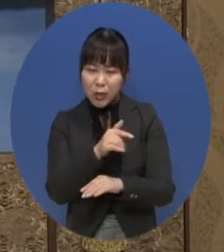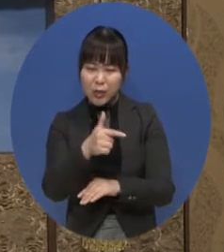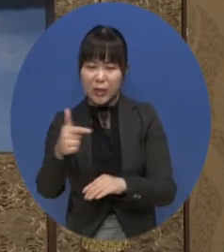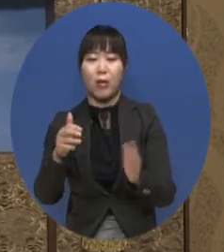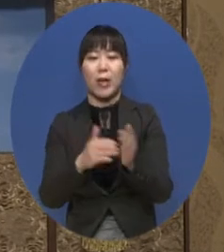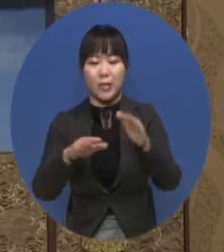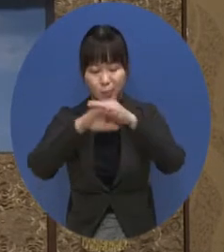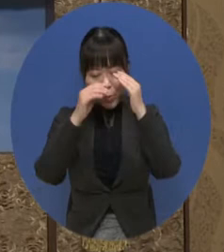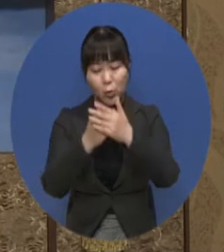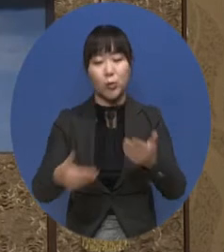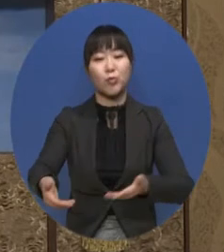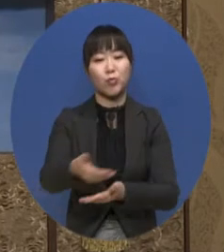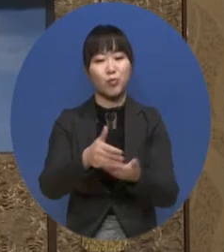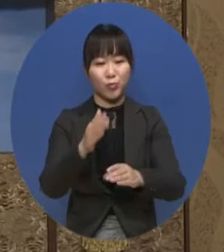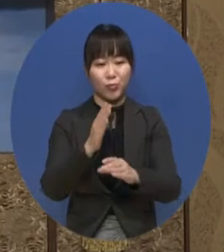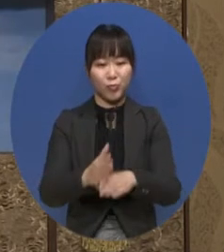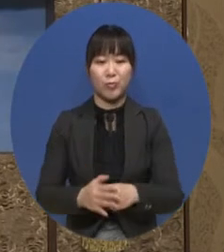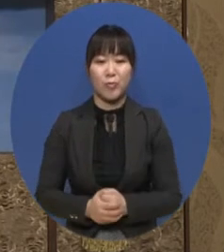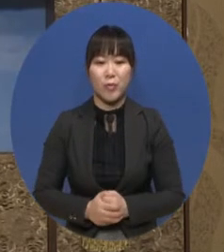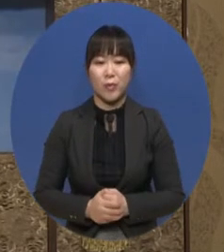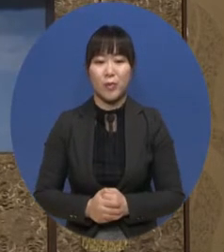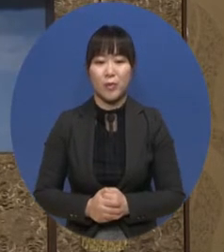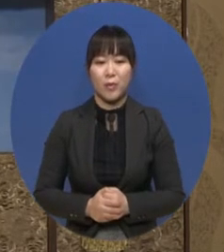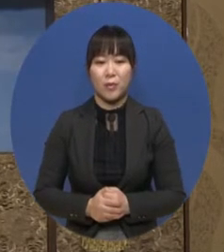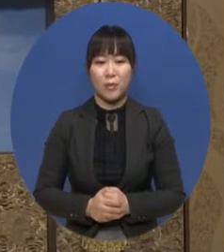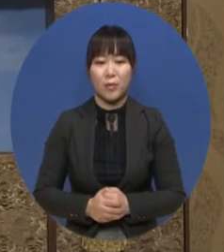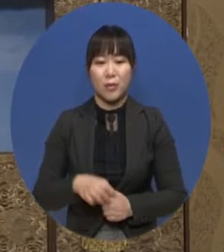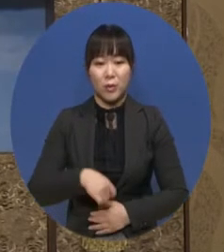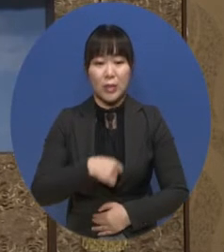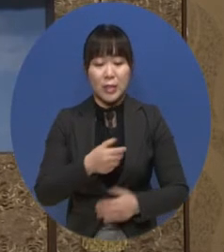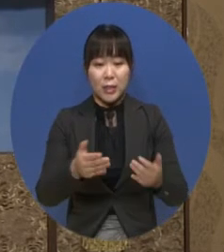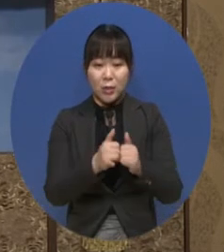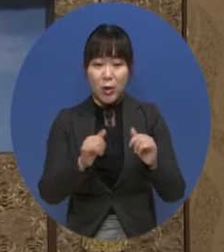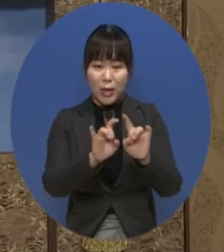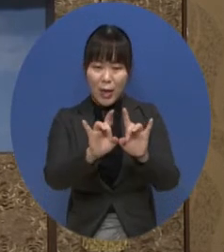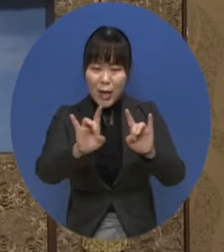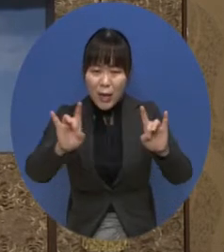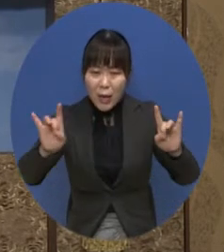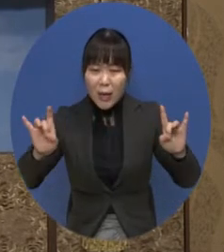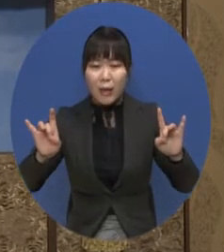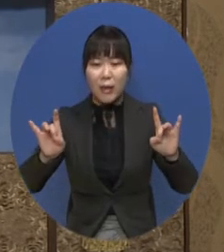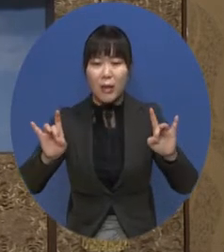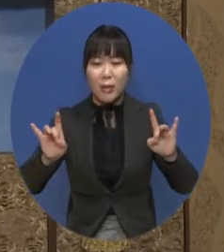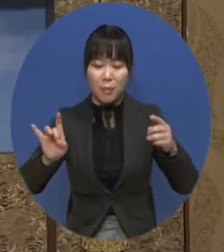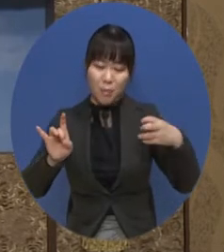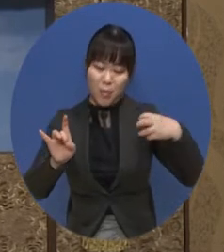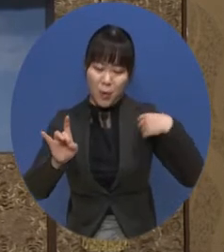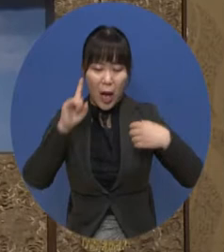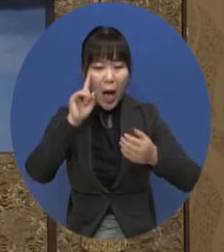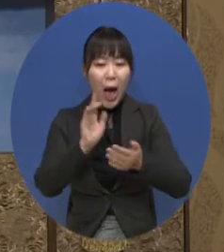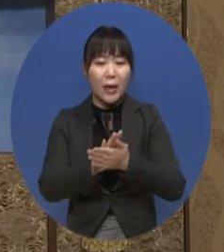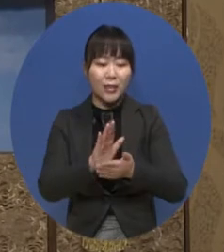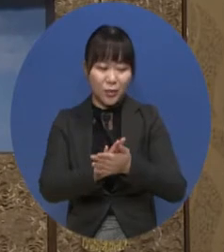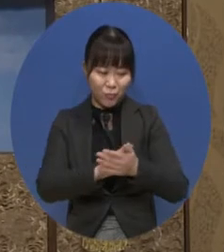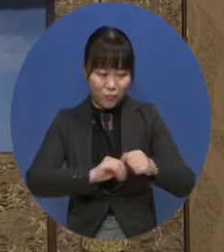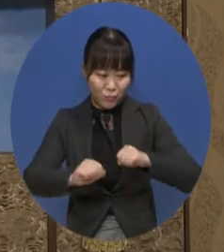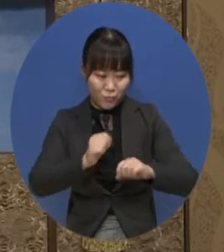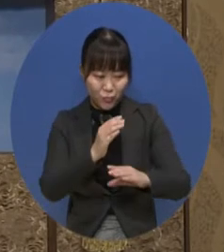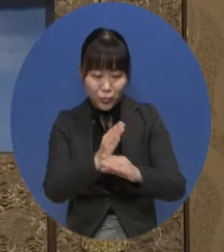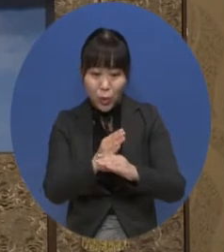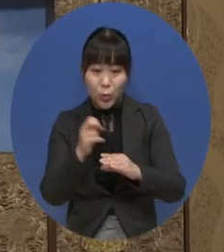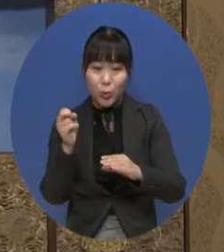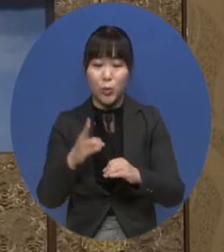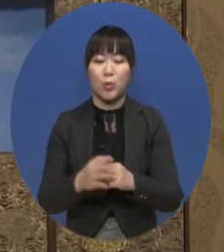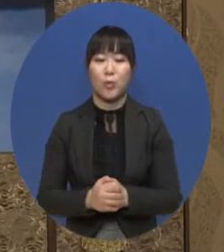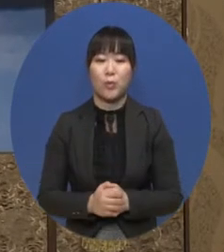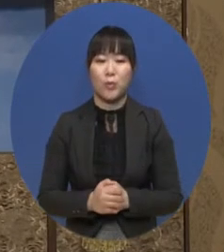큰 것까지 다 공유를 하고 있고요. 네. 네, 사실 직원들 한 명 한 명이 각자의 몫을 알아서 해주고 있고